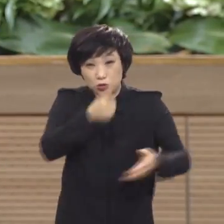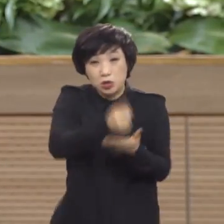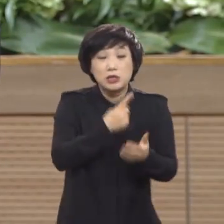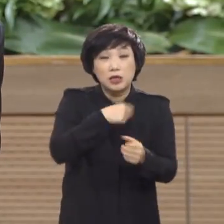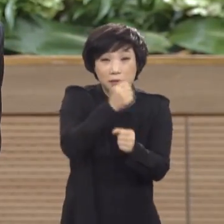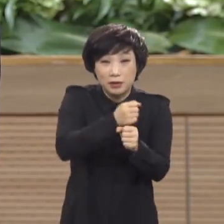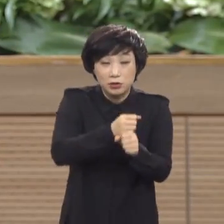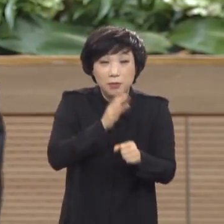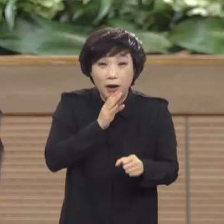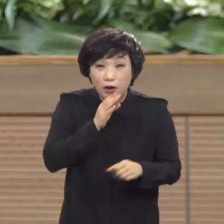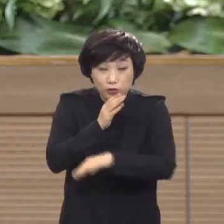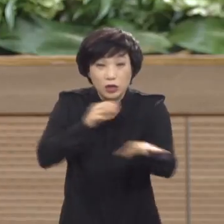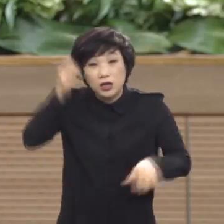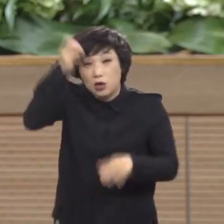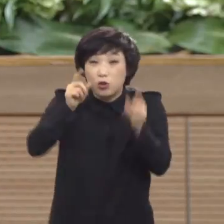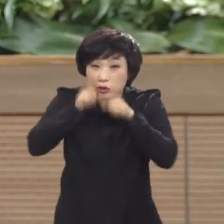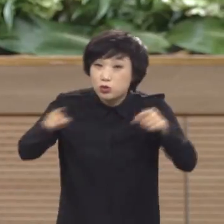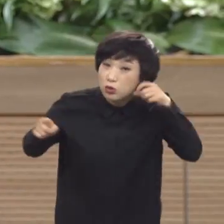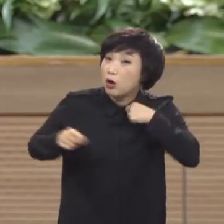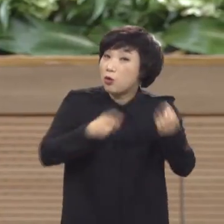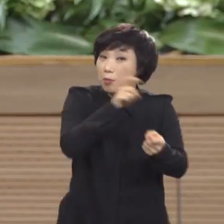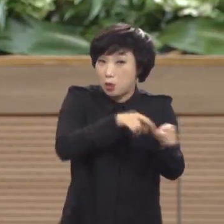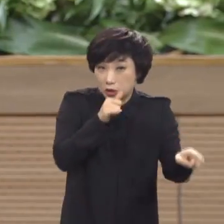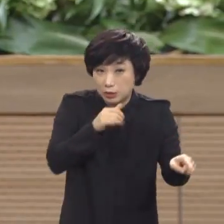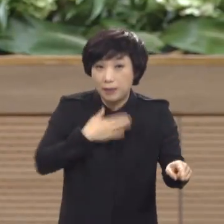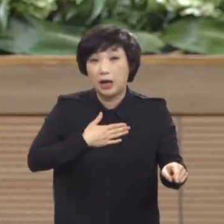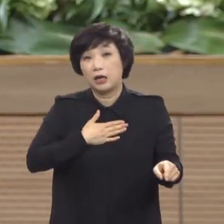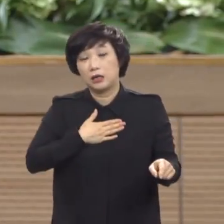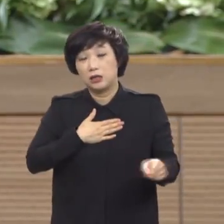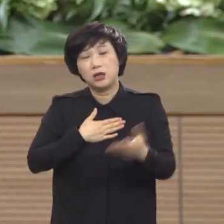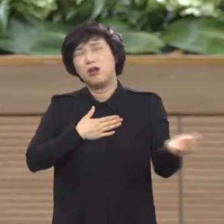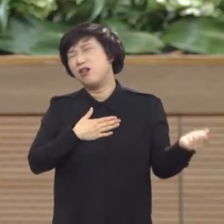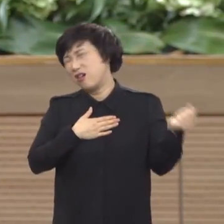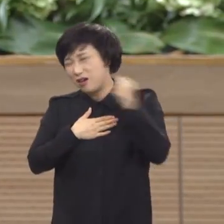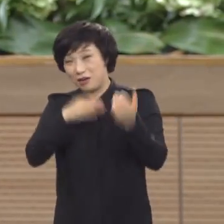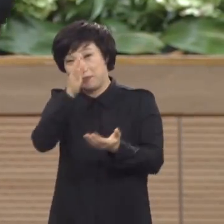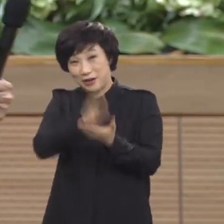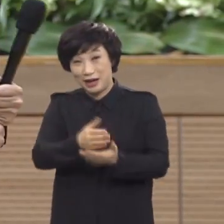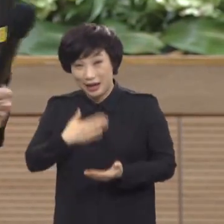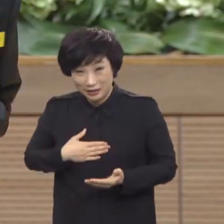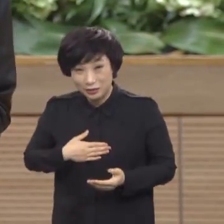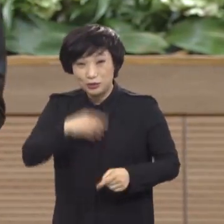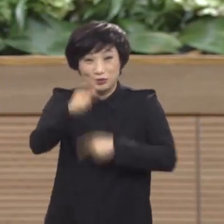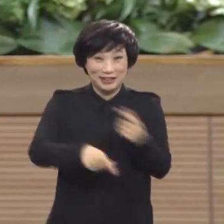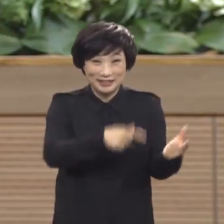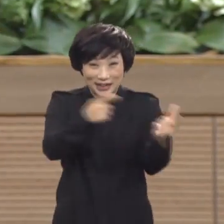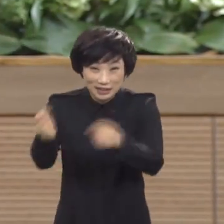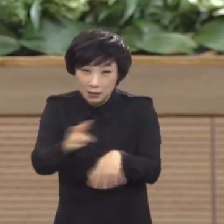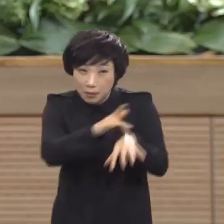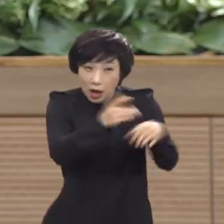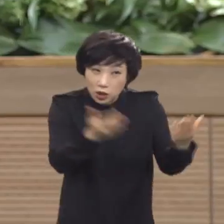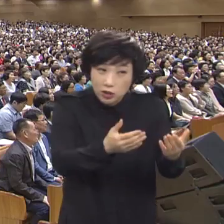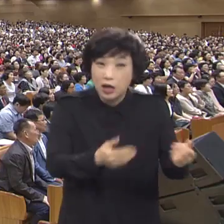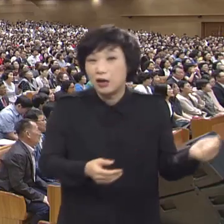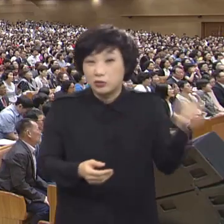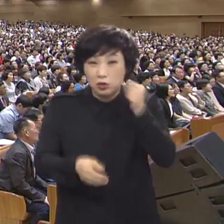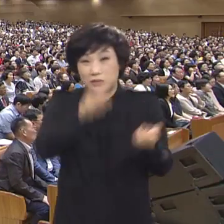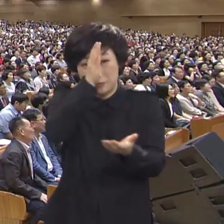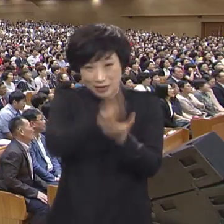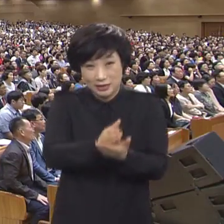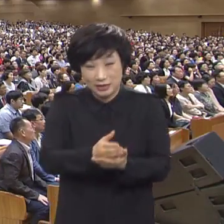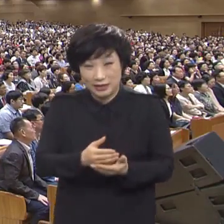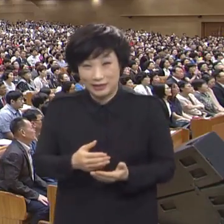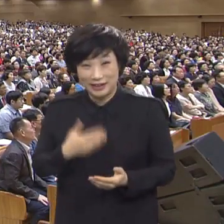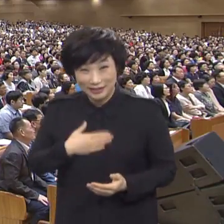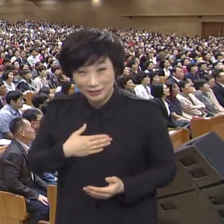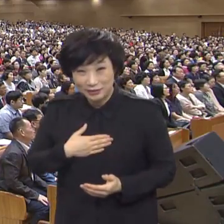영혼을 지우보내니까 여기 당하지 말자 이 말입니다. 같이 마귀에게 당하지 말자.